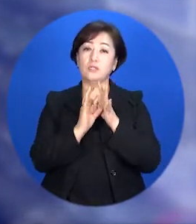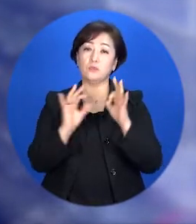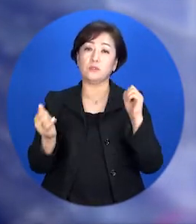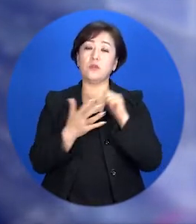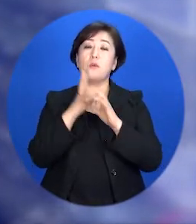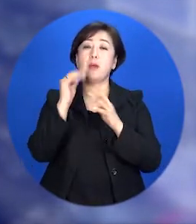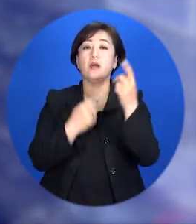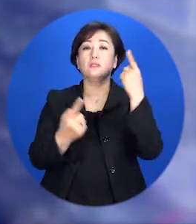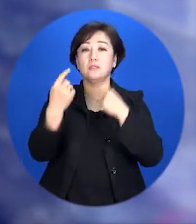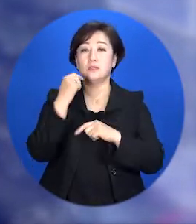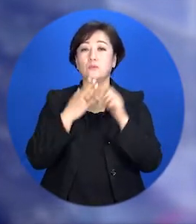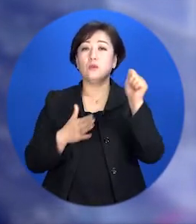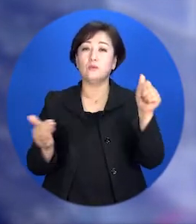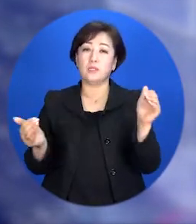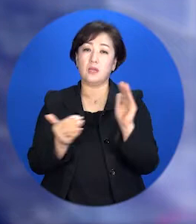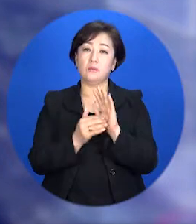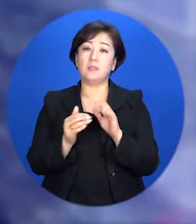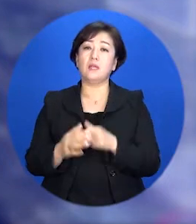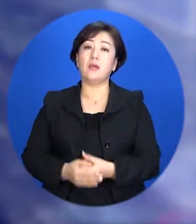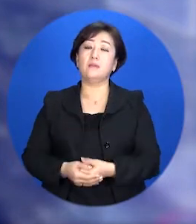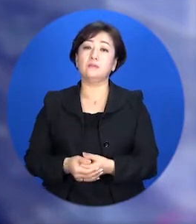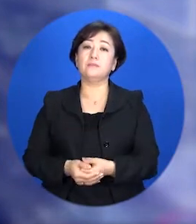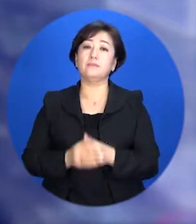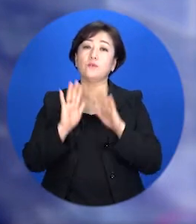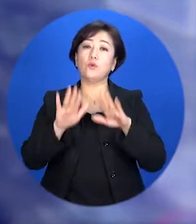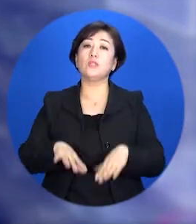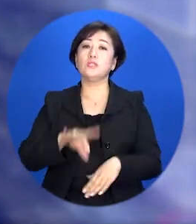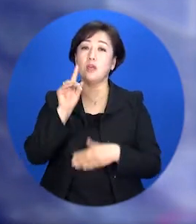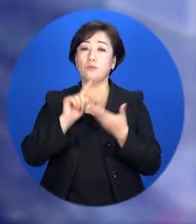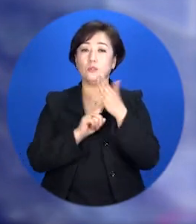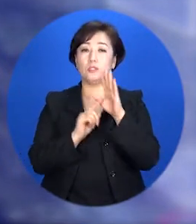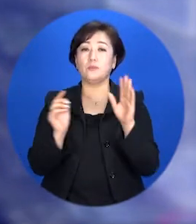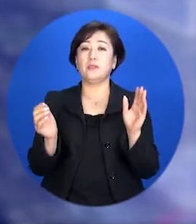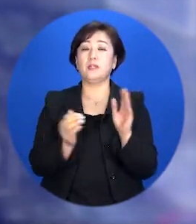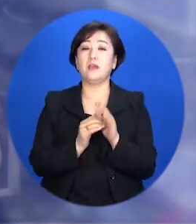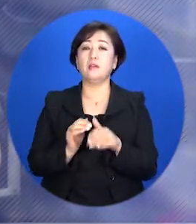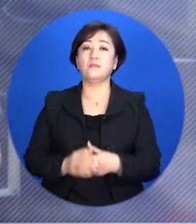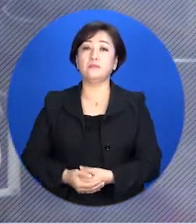분들의 많은 참여를 기다리고 있겠습니다. 오늘의 첫 소식입니다.